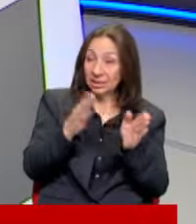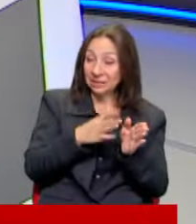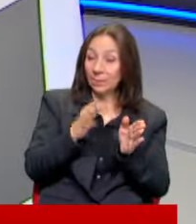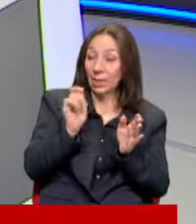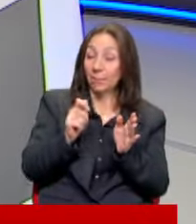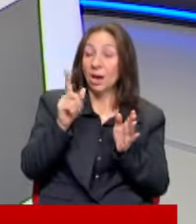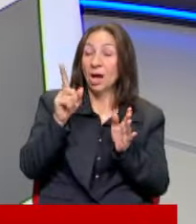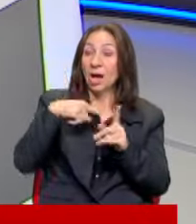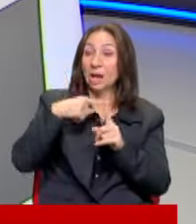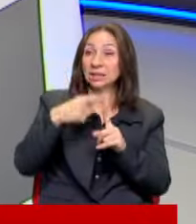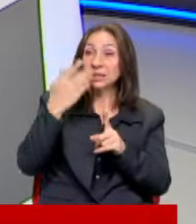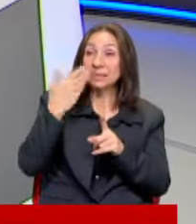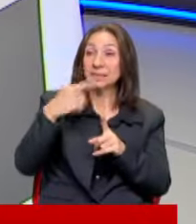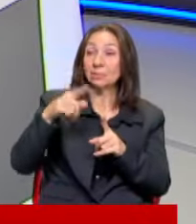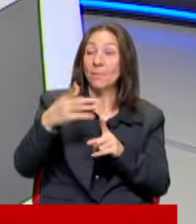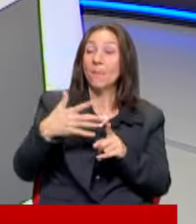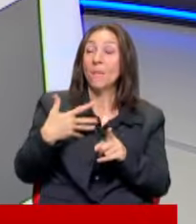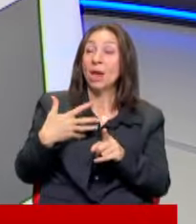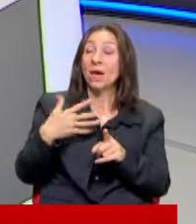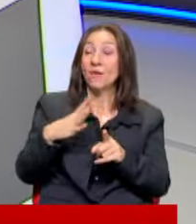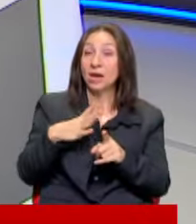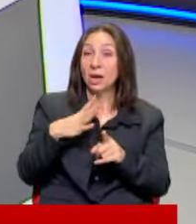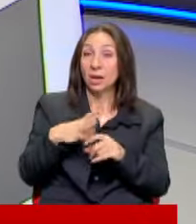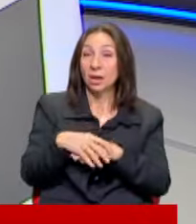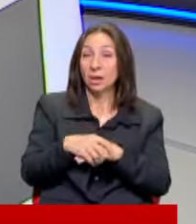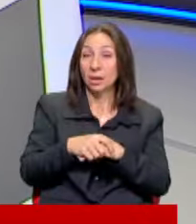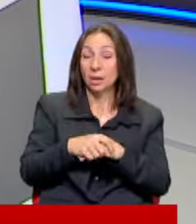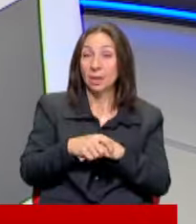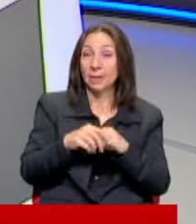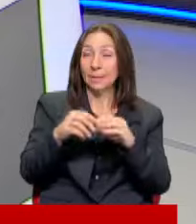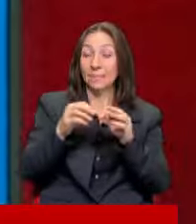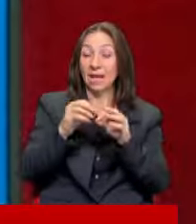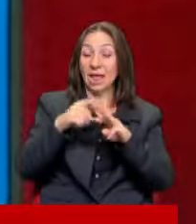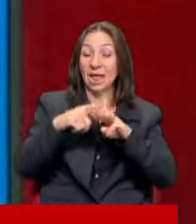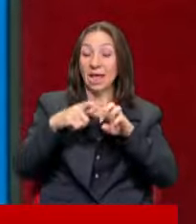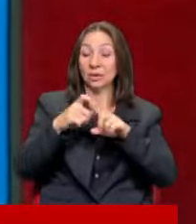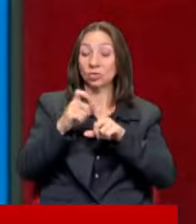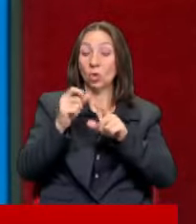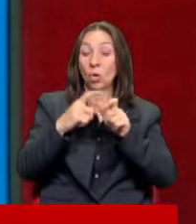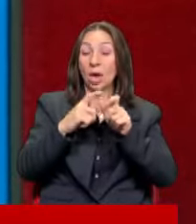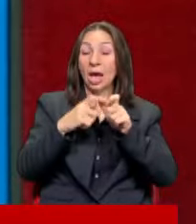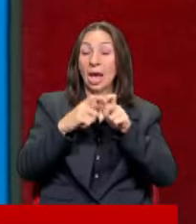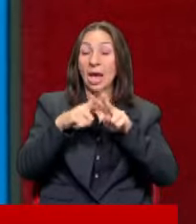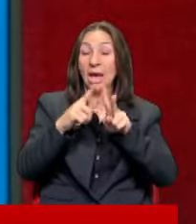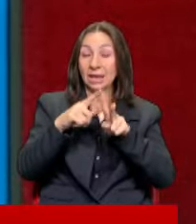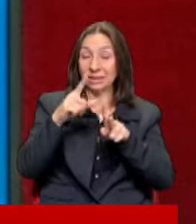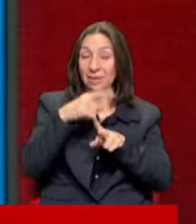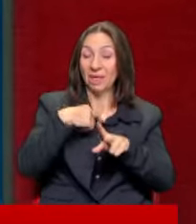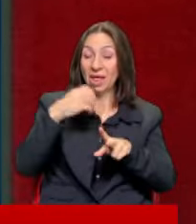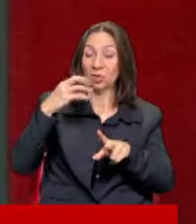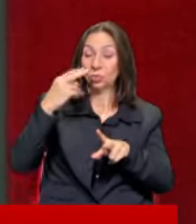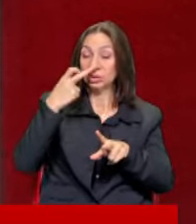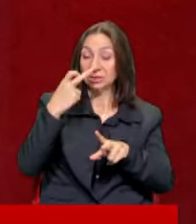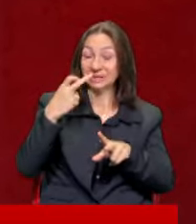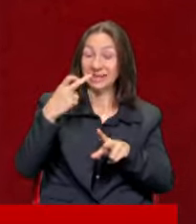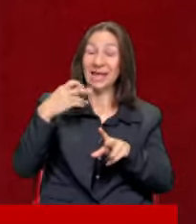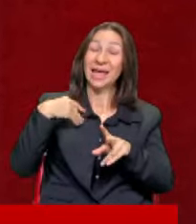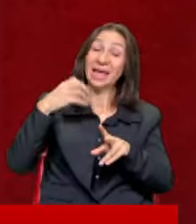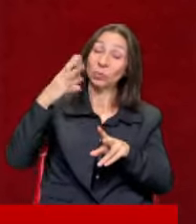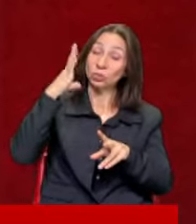Ayrıca e izleyicilerimiz şunu da merak ediyor Eee Bilal Erdoğan ben ekonomistim dedi EYT konusunda kandırıldık dedi